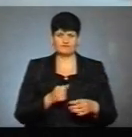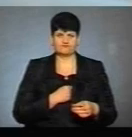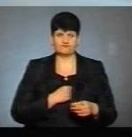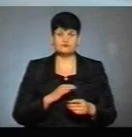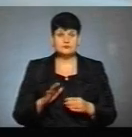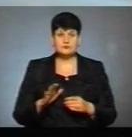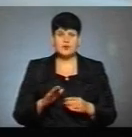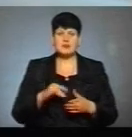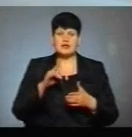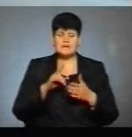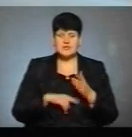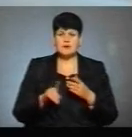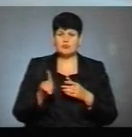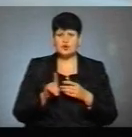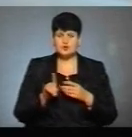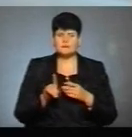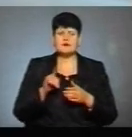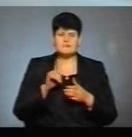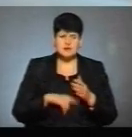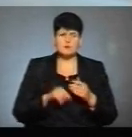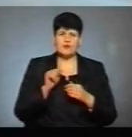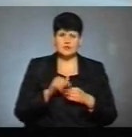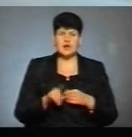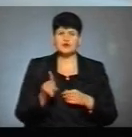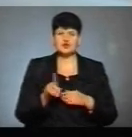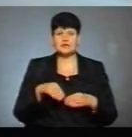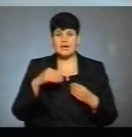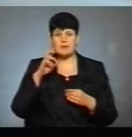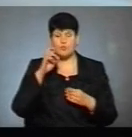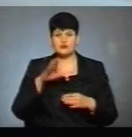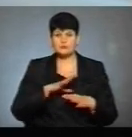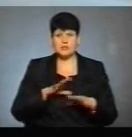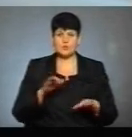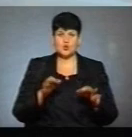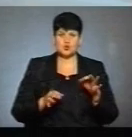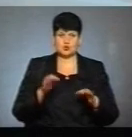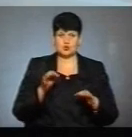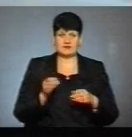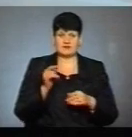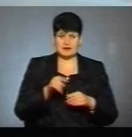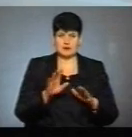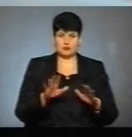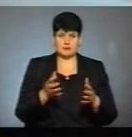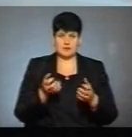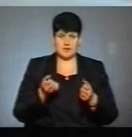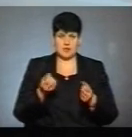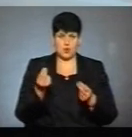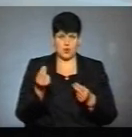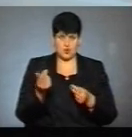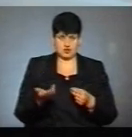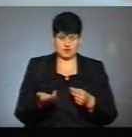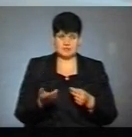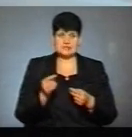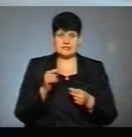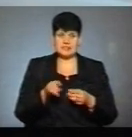Ми віримо ще в правосуддя, ми віримо в те, що, дай Бог, щоб не було тих суддів, які будуть брати гроші за те,